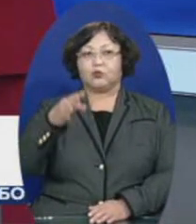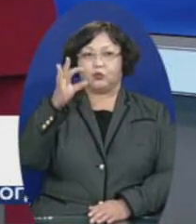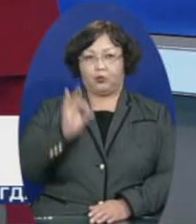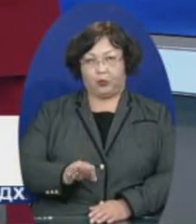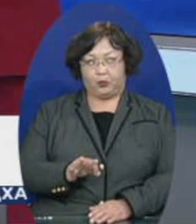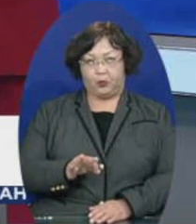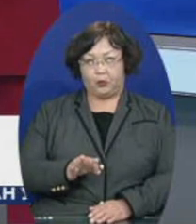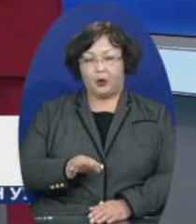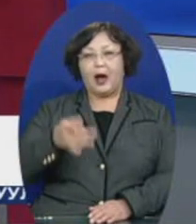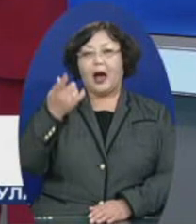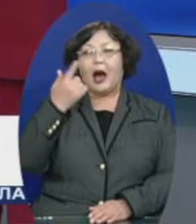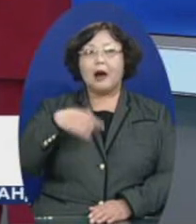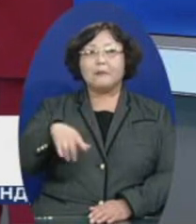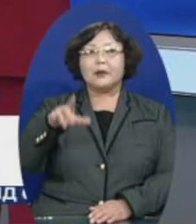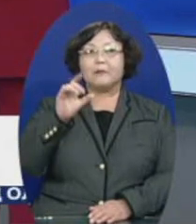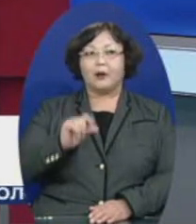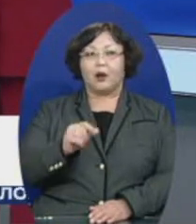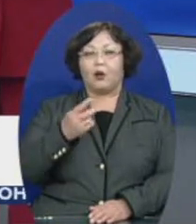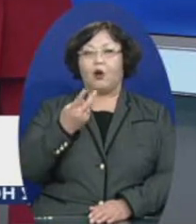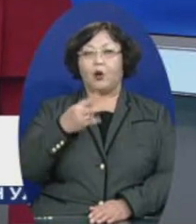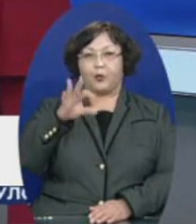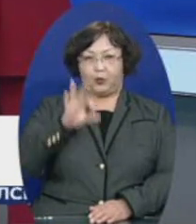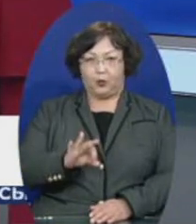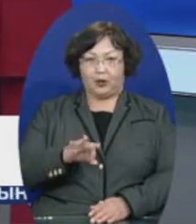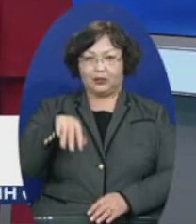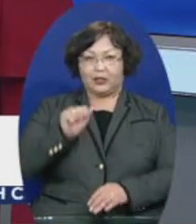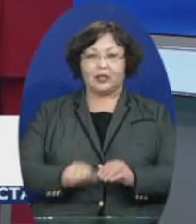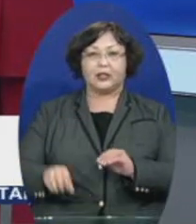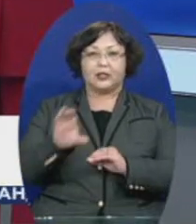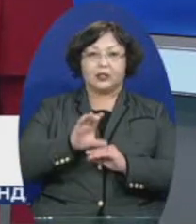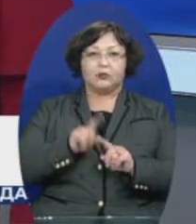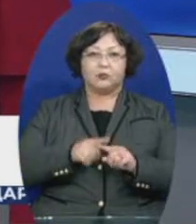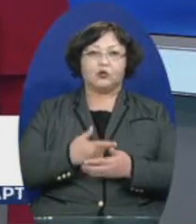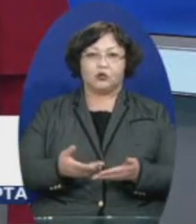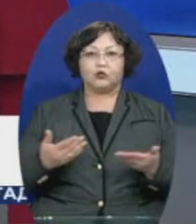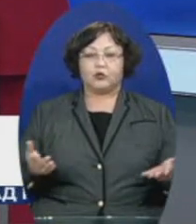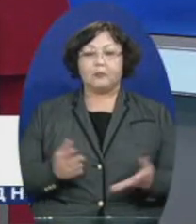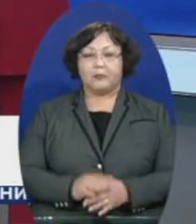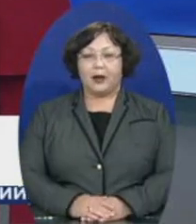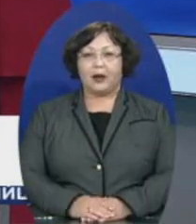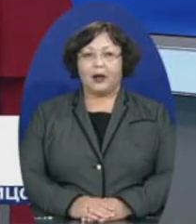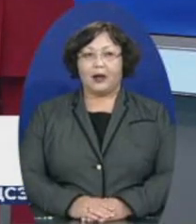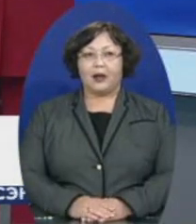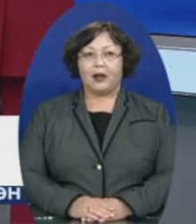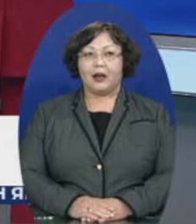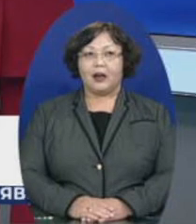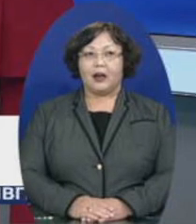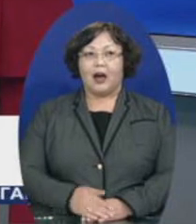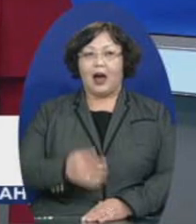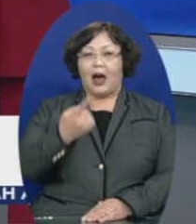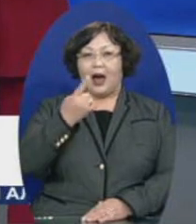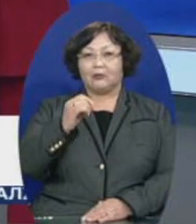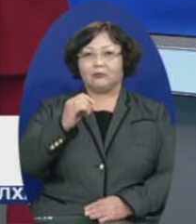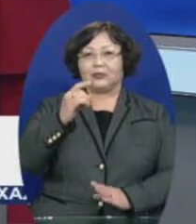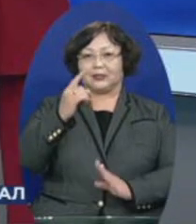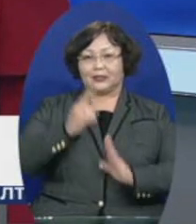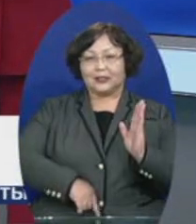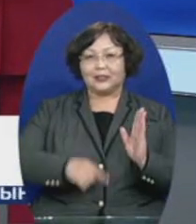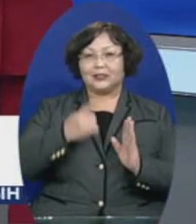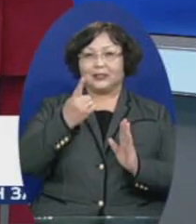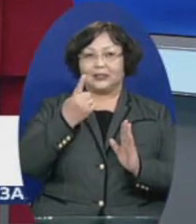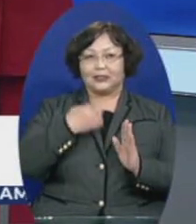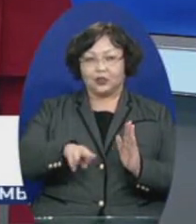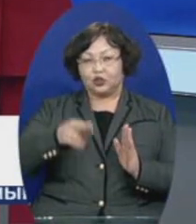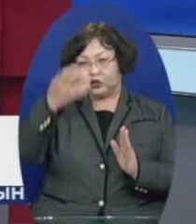хамгийн багада 20%-аар нэмэгдсэн байна. За харин 10 дугаар сарын 1-ээс бүх